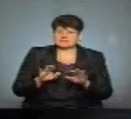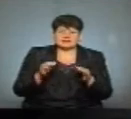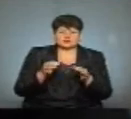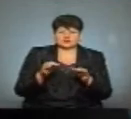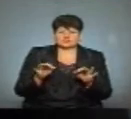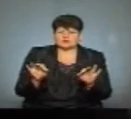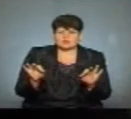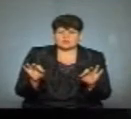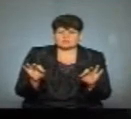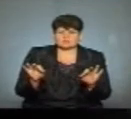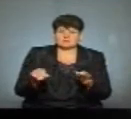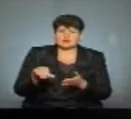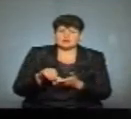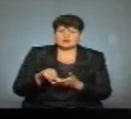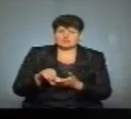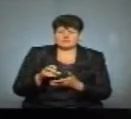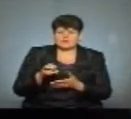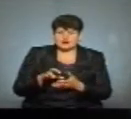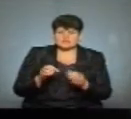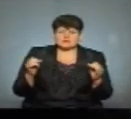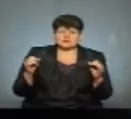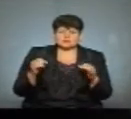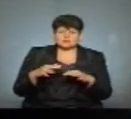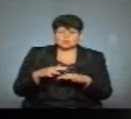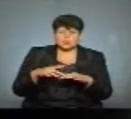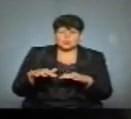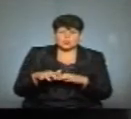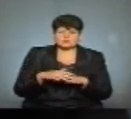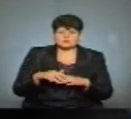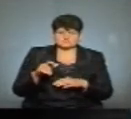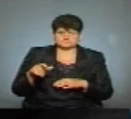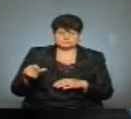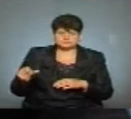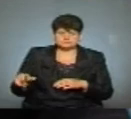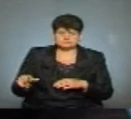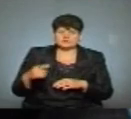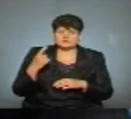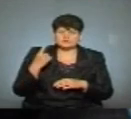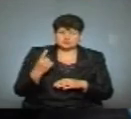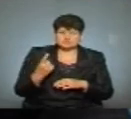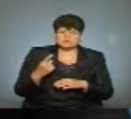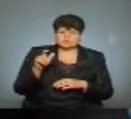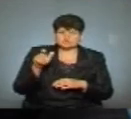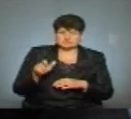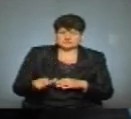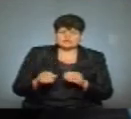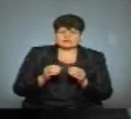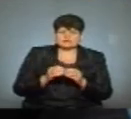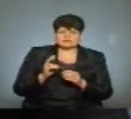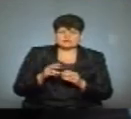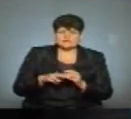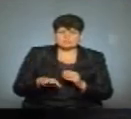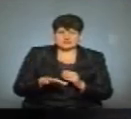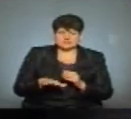дозволяється перебування, скупчення пасажирів значить, на один чоловік на 10 квадратних